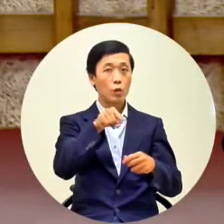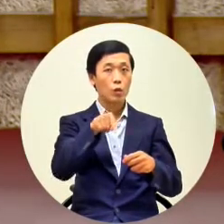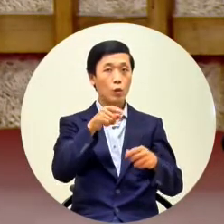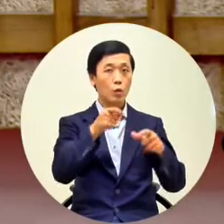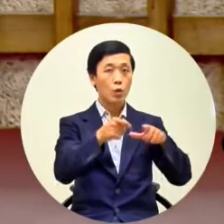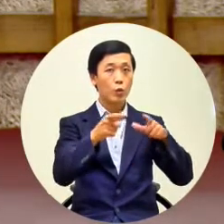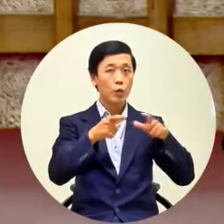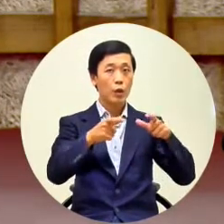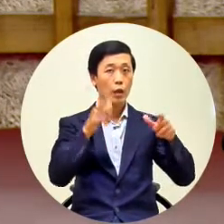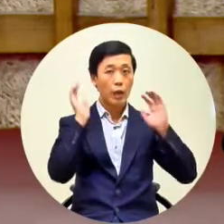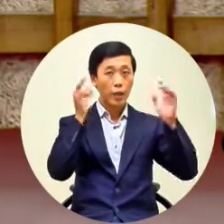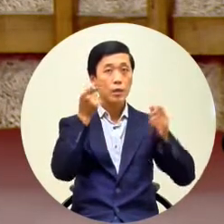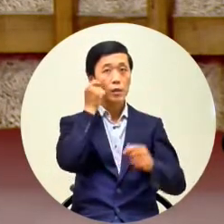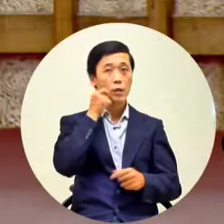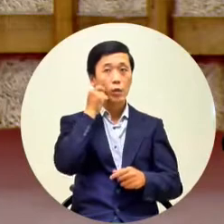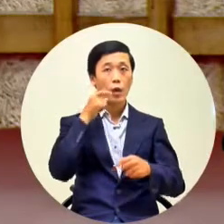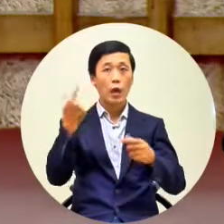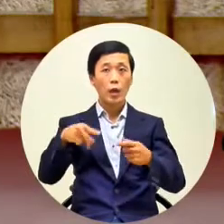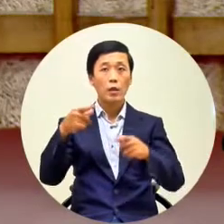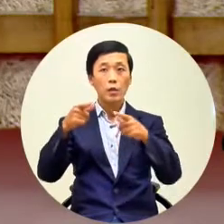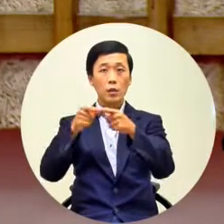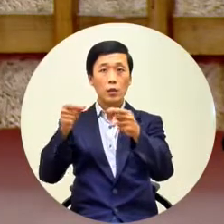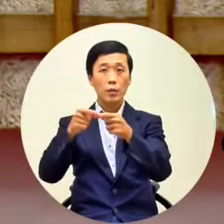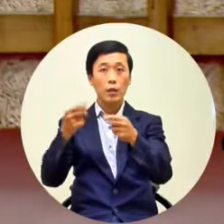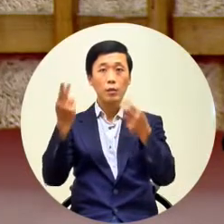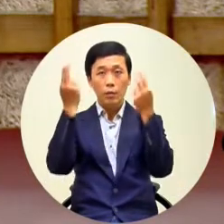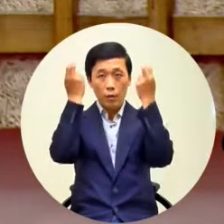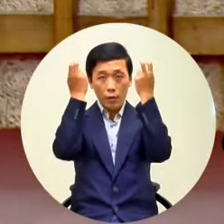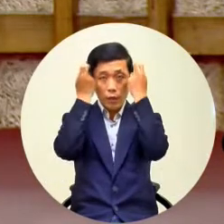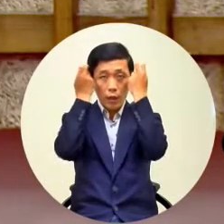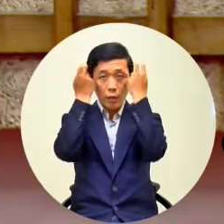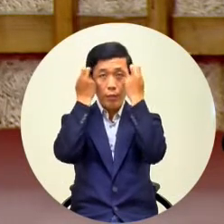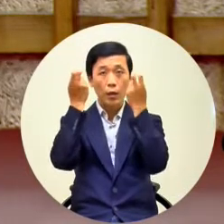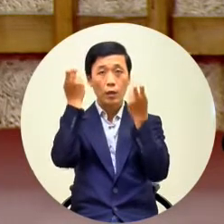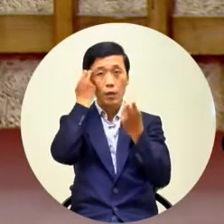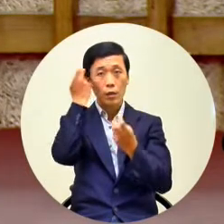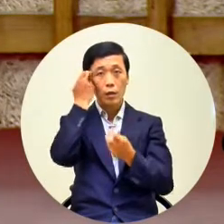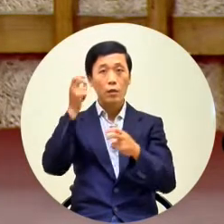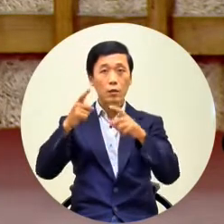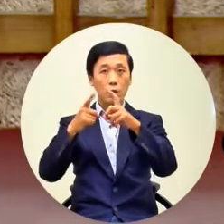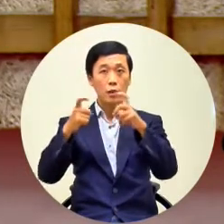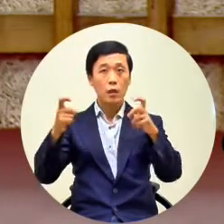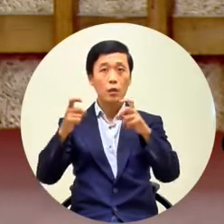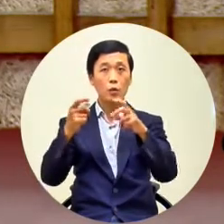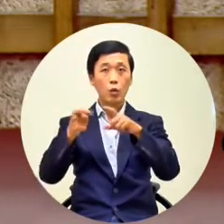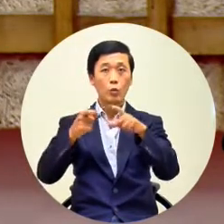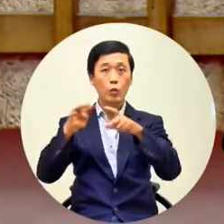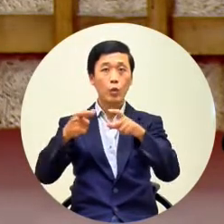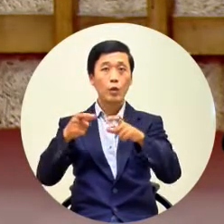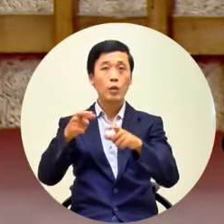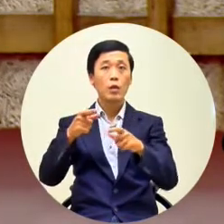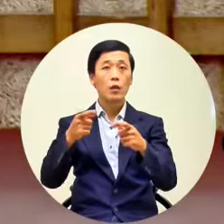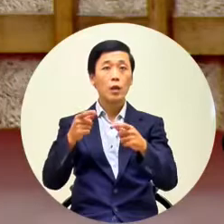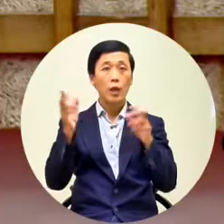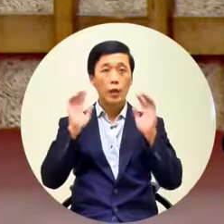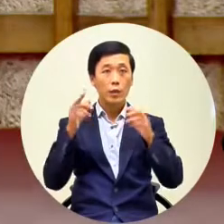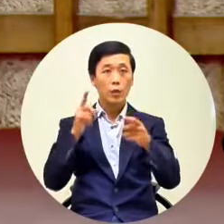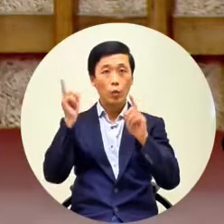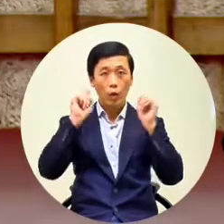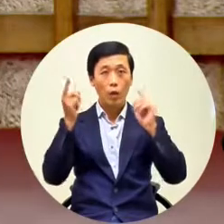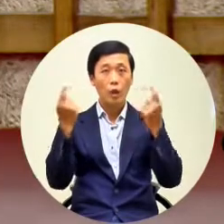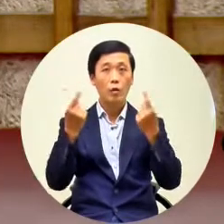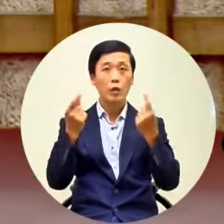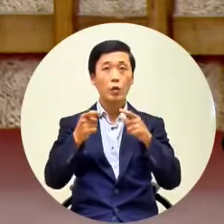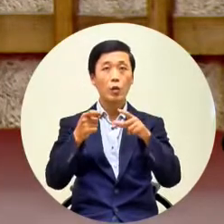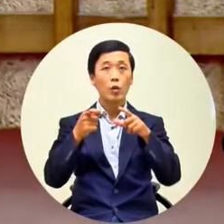日本大阪城子宫天守阁，他用这种城墙的这种设计规划，让孩子在玩的时候有宫城的感觉，享